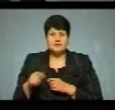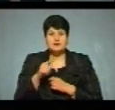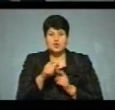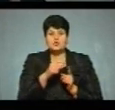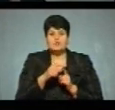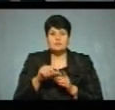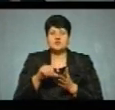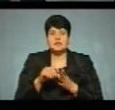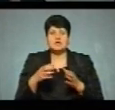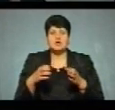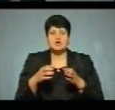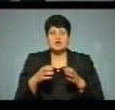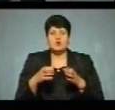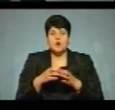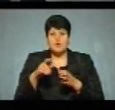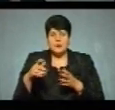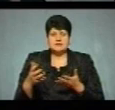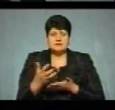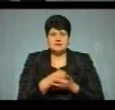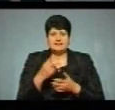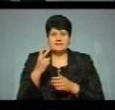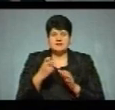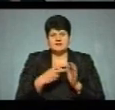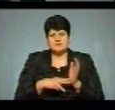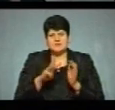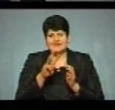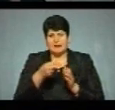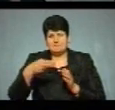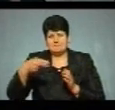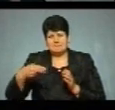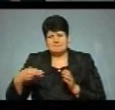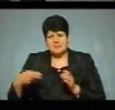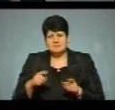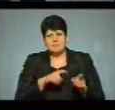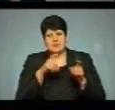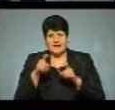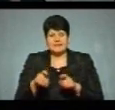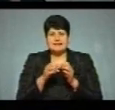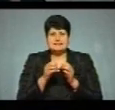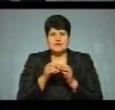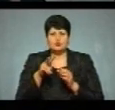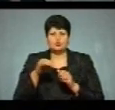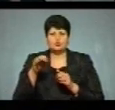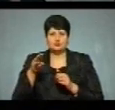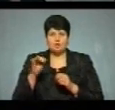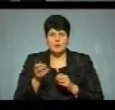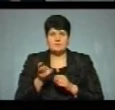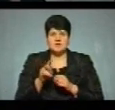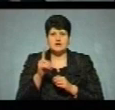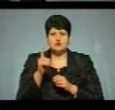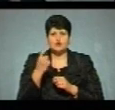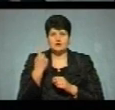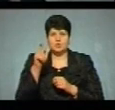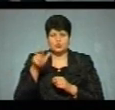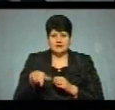члени громади зібрали 203 підписи за перехід до Православної церкви України. 10 лютого на парафіяльні збори прийшла 101